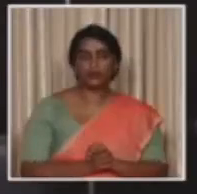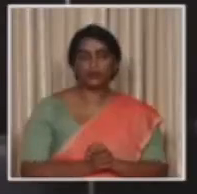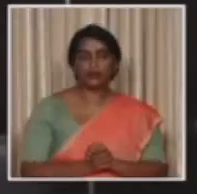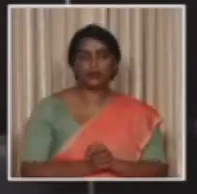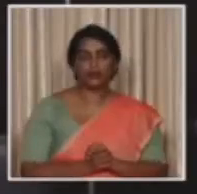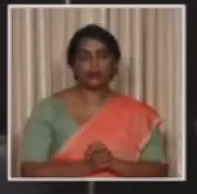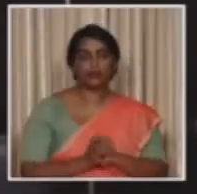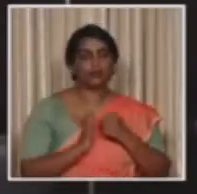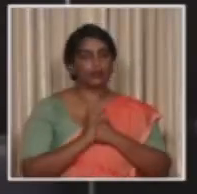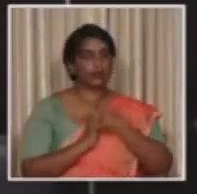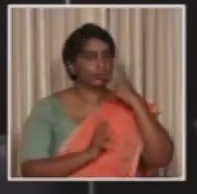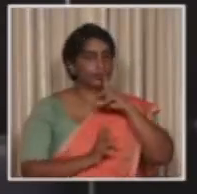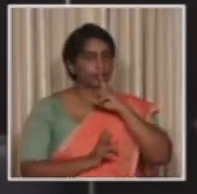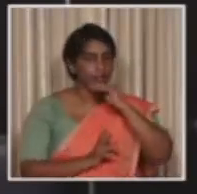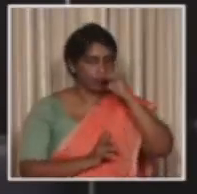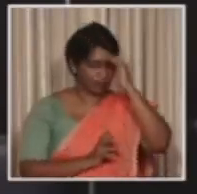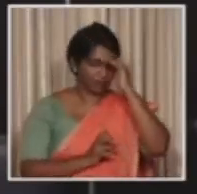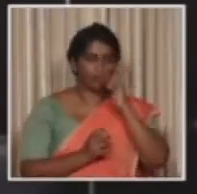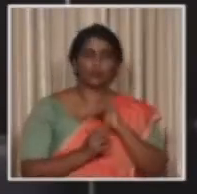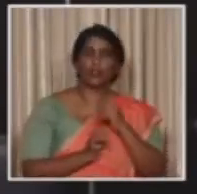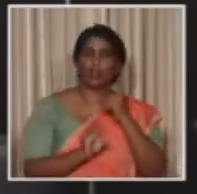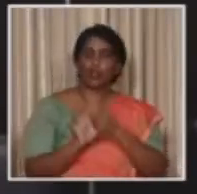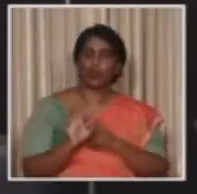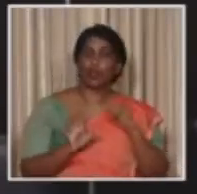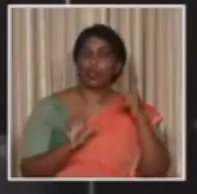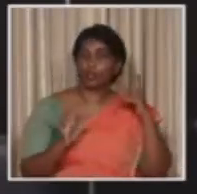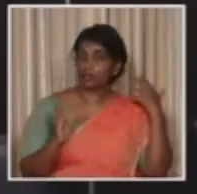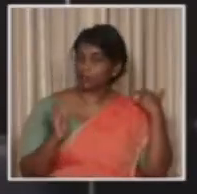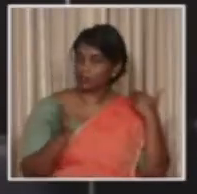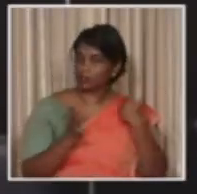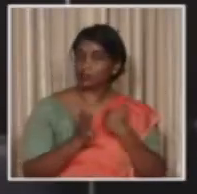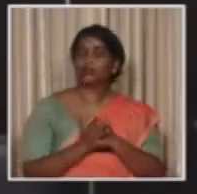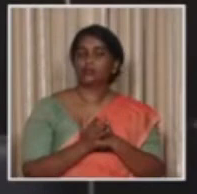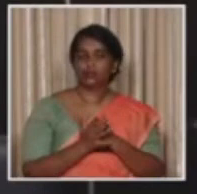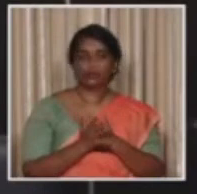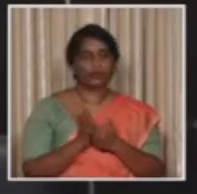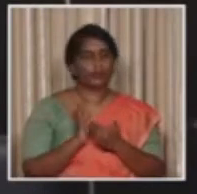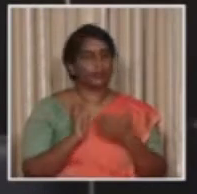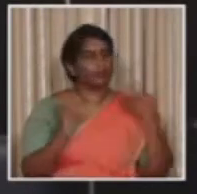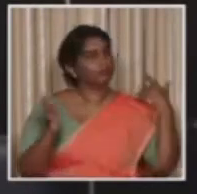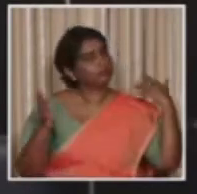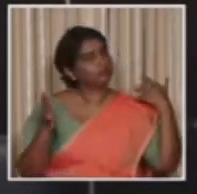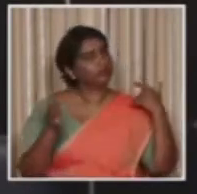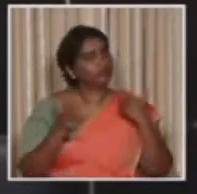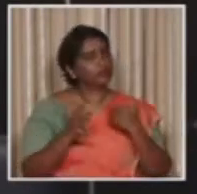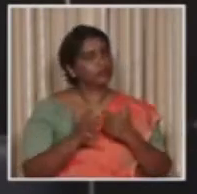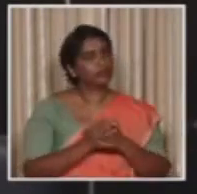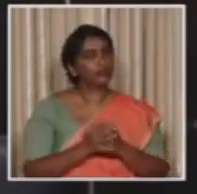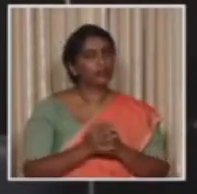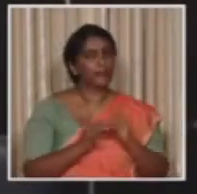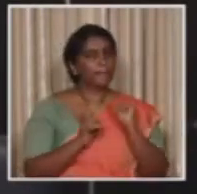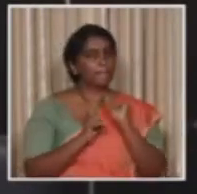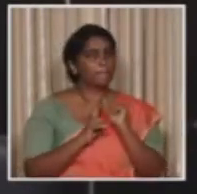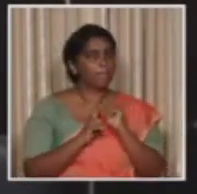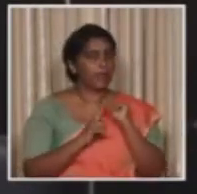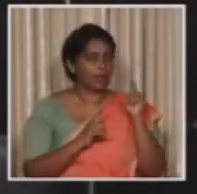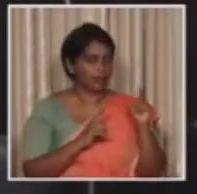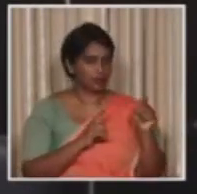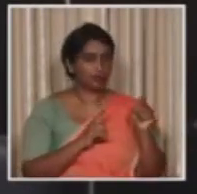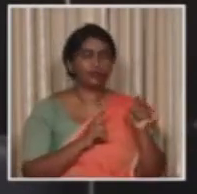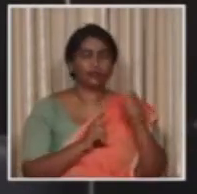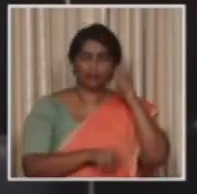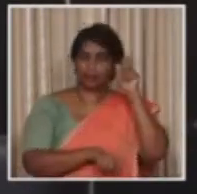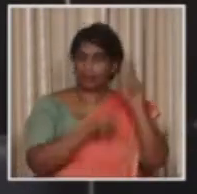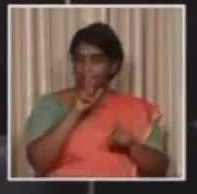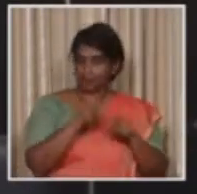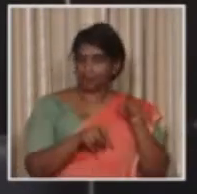ගරු නියෝජ්‍ය කතානායකතුමනි, අවුරුදු 70කට වඩා දිගු කාලයක් පලස්තීන්